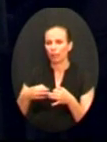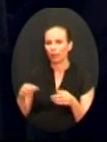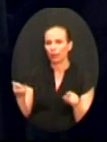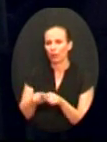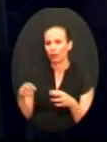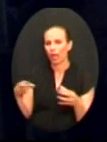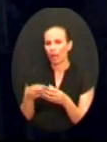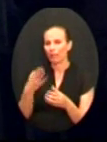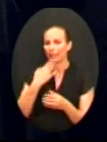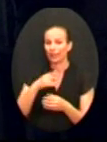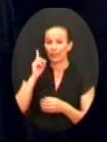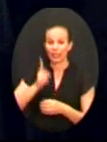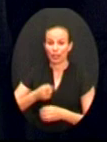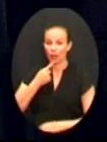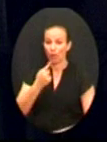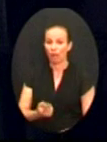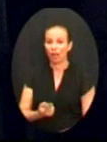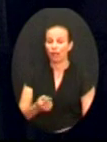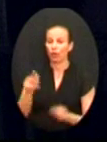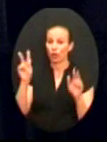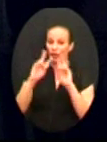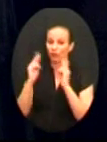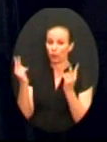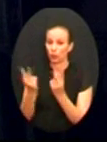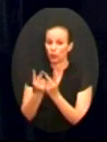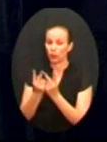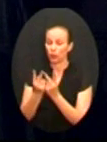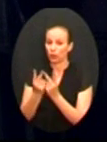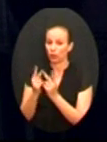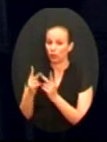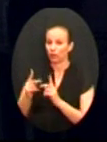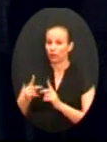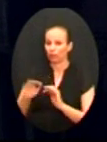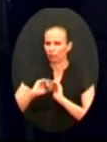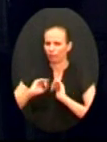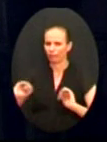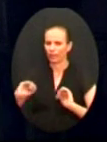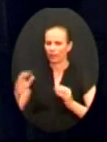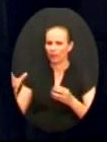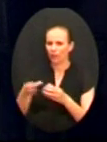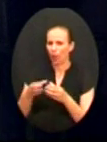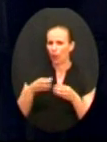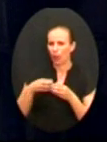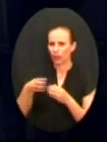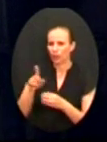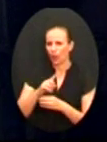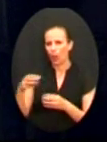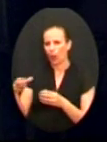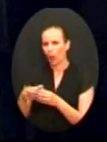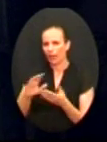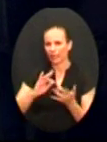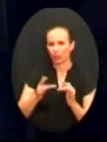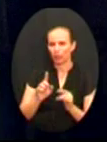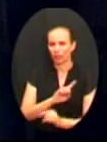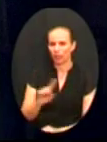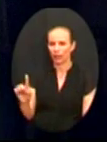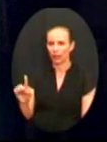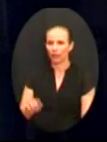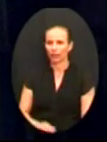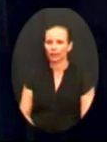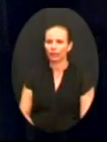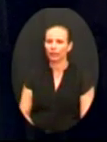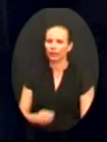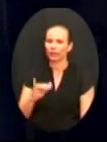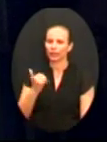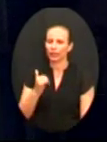כולו. וגם צריך לומר שהקבוצות שחברי הכנסת אוהדים, זה חוצה מפלגות, זה לא הולך קואליציה או אופוזיציה בשום אופן. חד